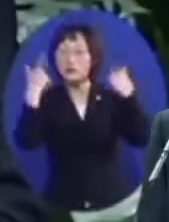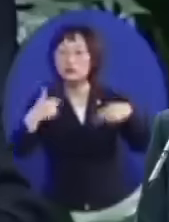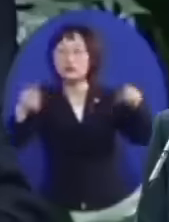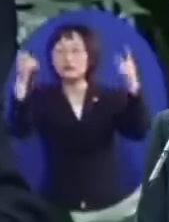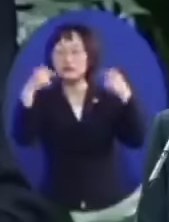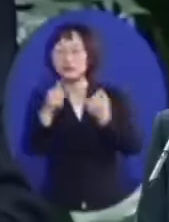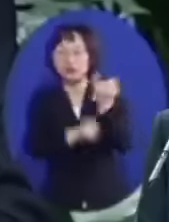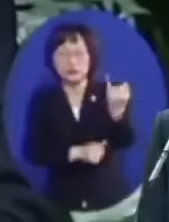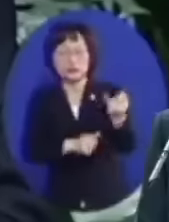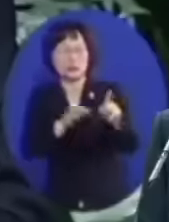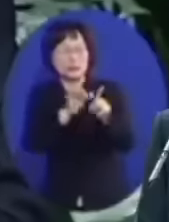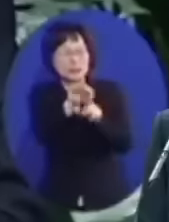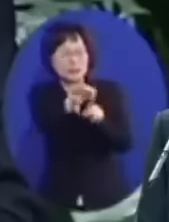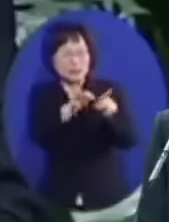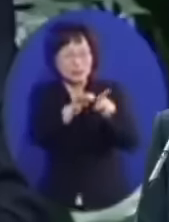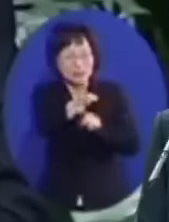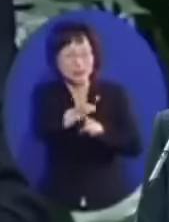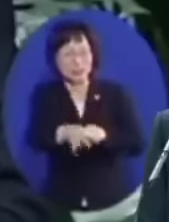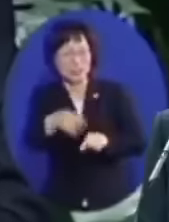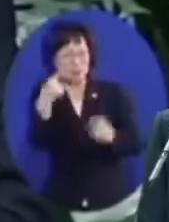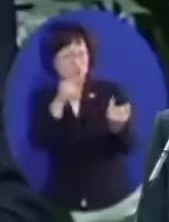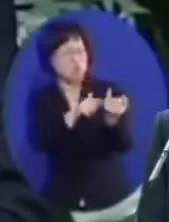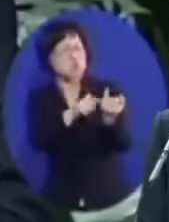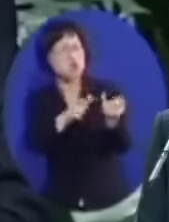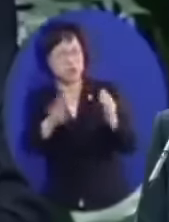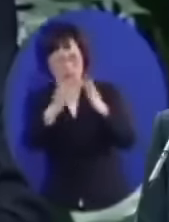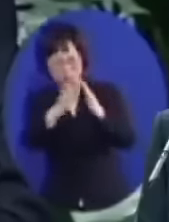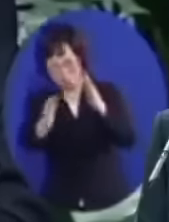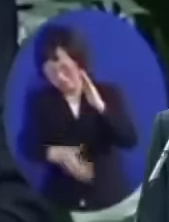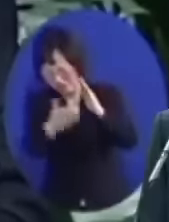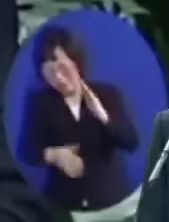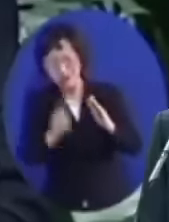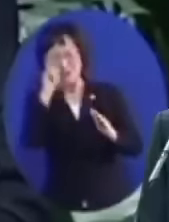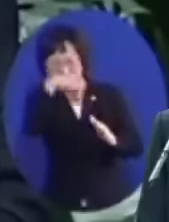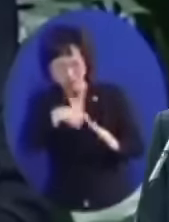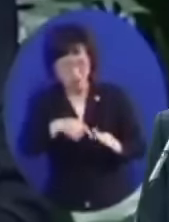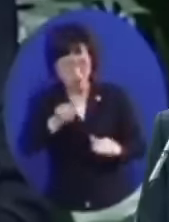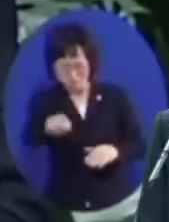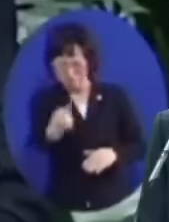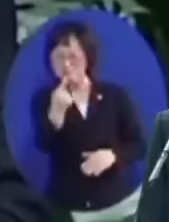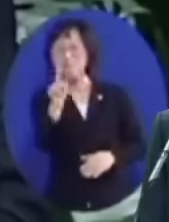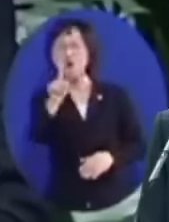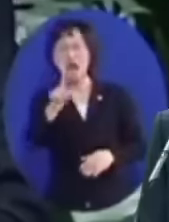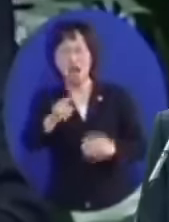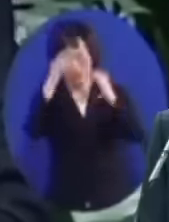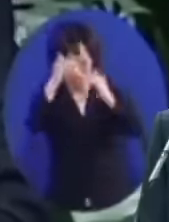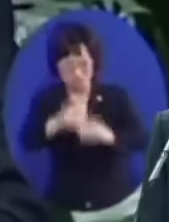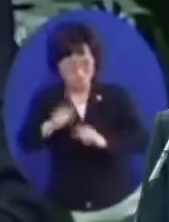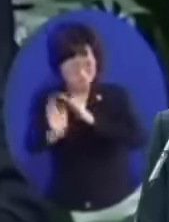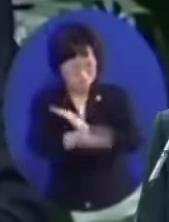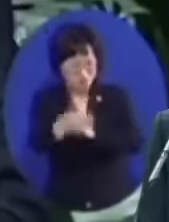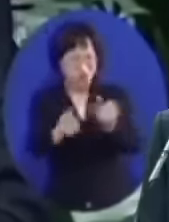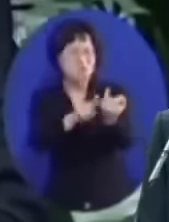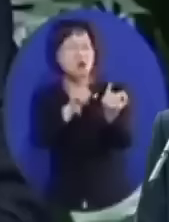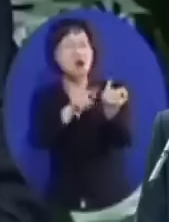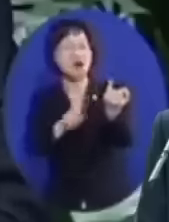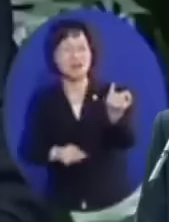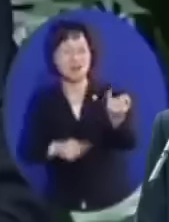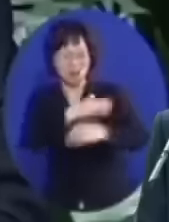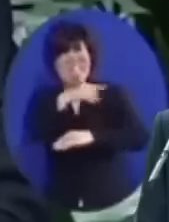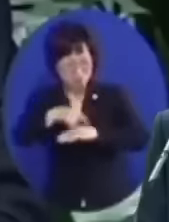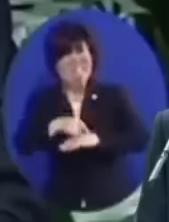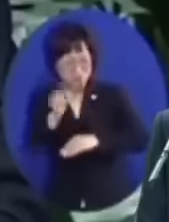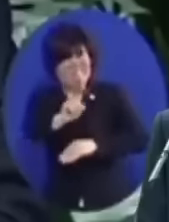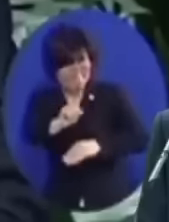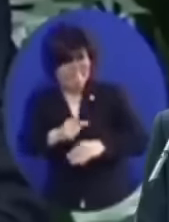부인에게 잔소리하고 집안 꼬라지가 이게 뭐냐 소재를 뭐 이렇게 하느냐 옷 정리는 뭐 어떻게 이렇게 하느냐 몸매 무슨